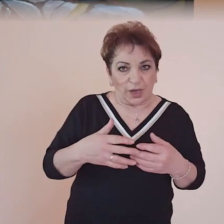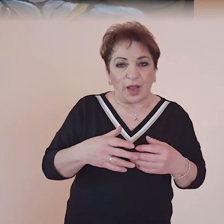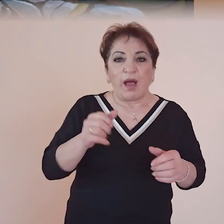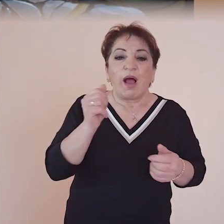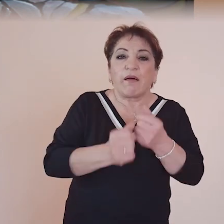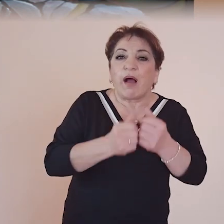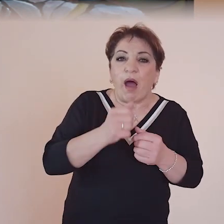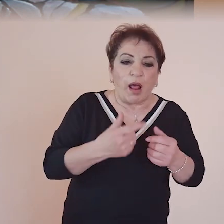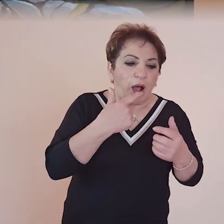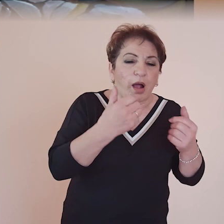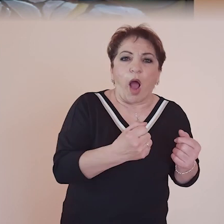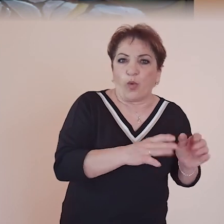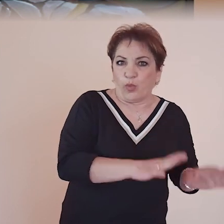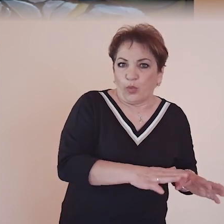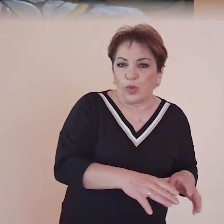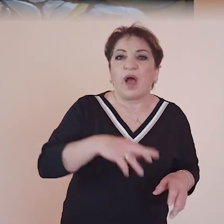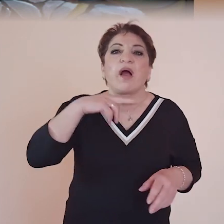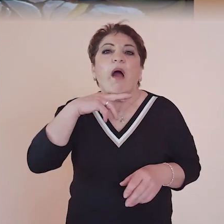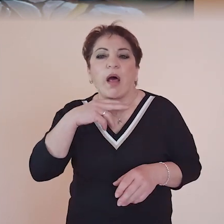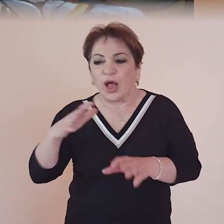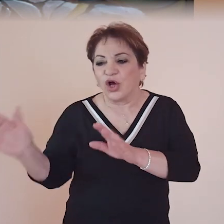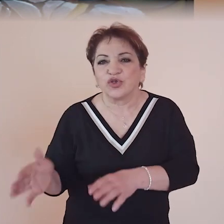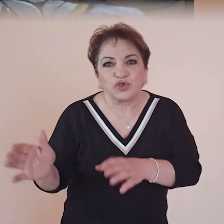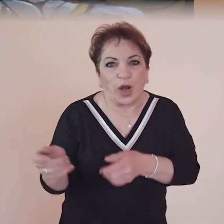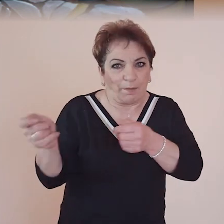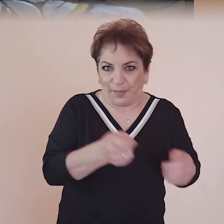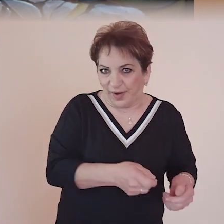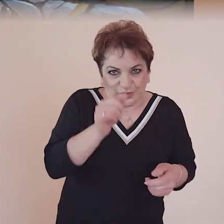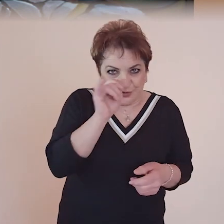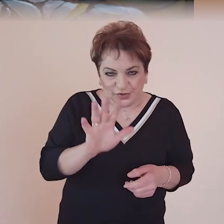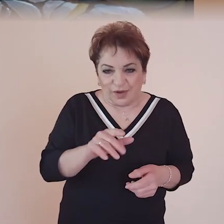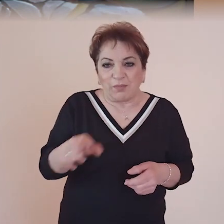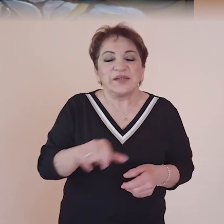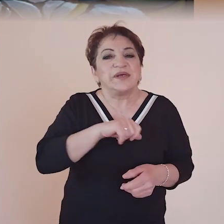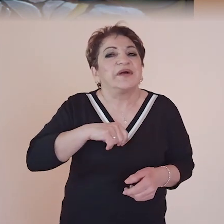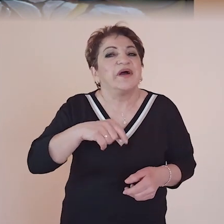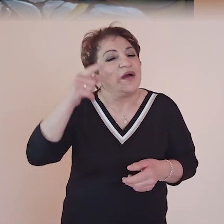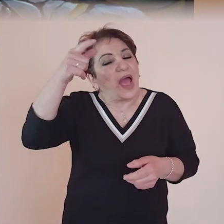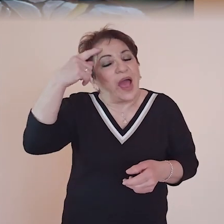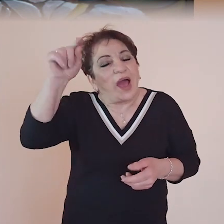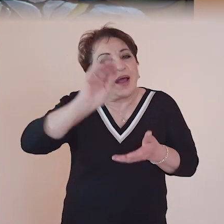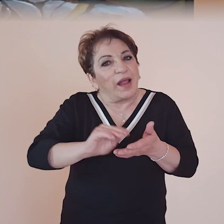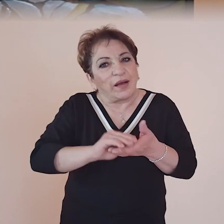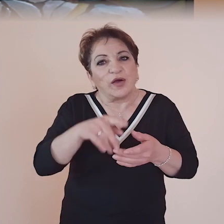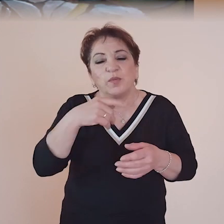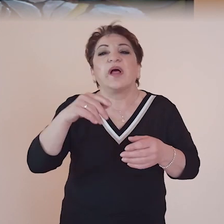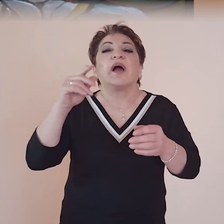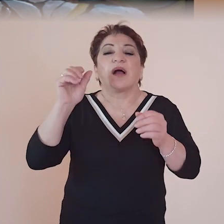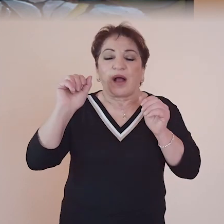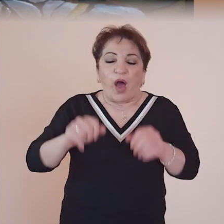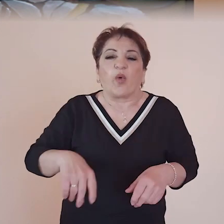այն չես կարող գարանպես գշել և վերել տուն, վայց գարներին կարող ենք գշել,